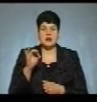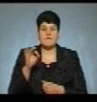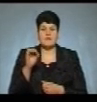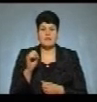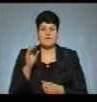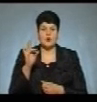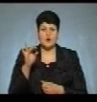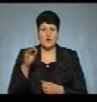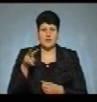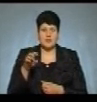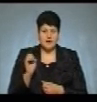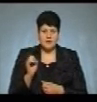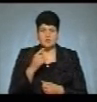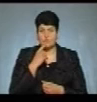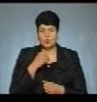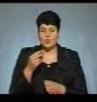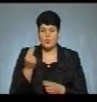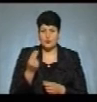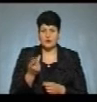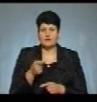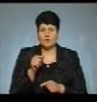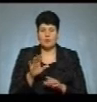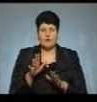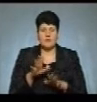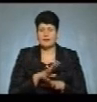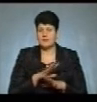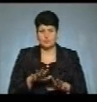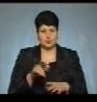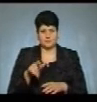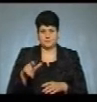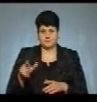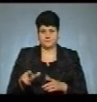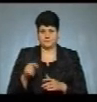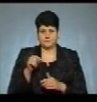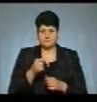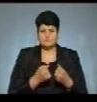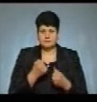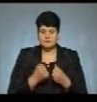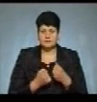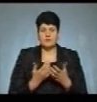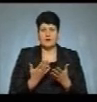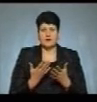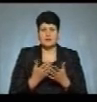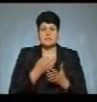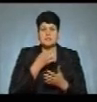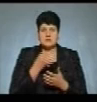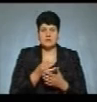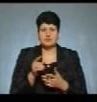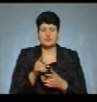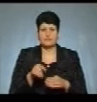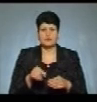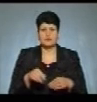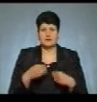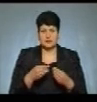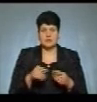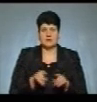червоного кольору, який в свою чергу на той момент, на щастя, не було пасажирів в транспортному засобі, але який повідомив, що він надає також послуги